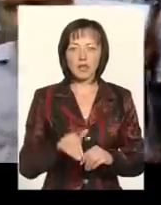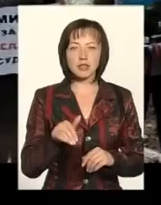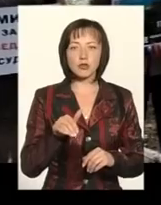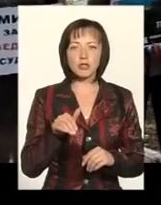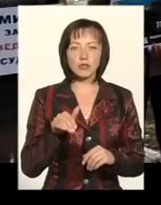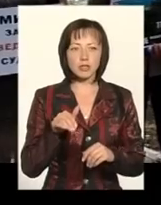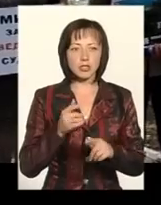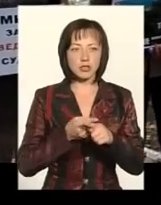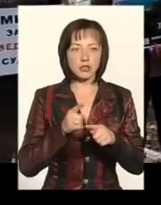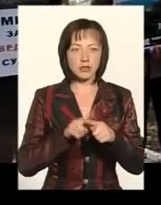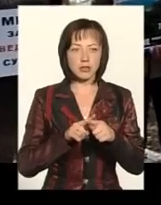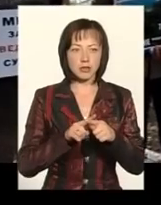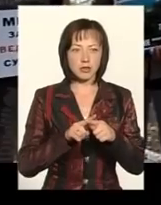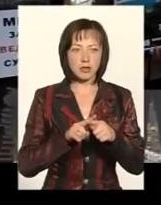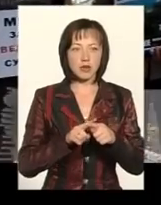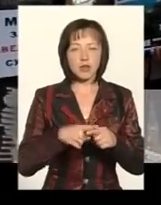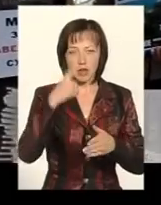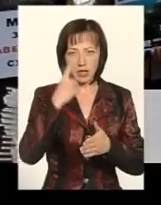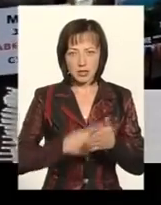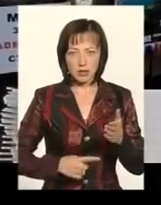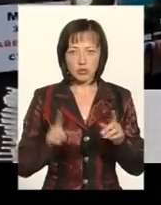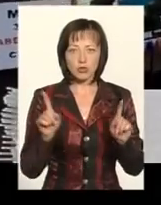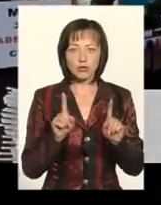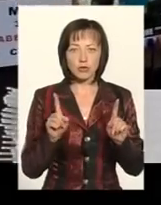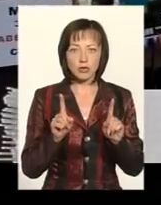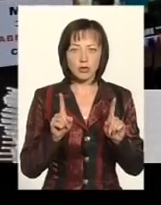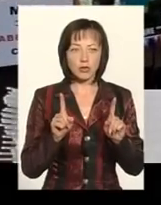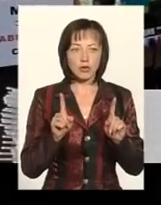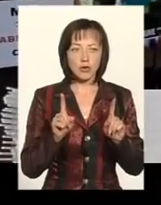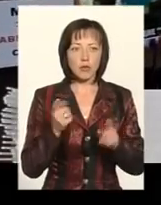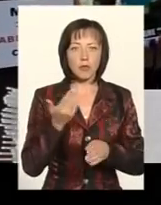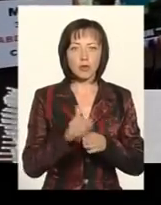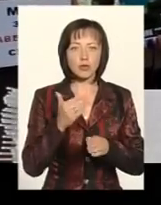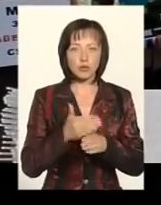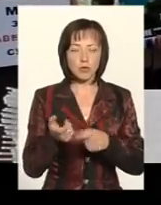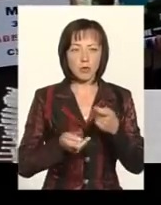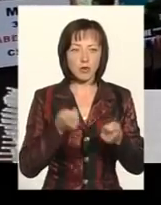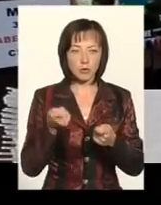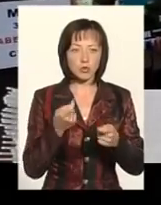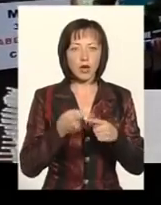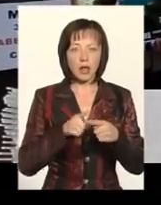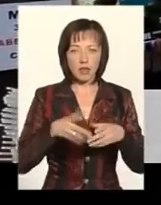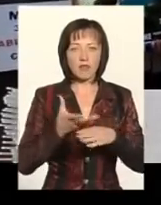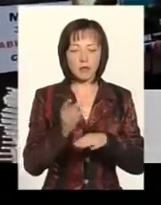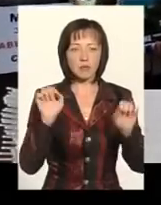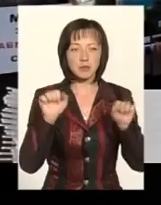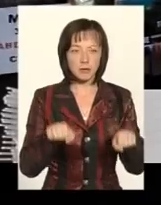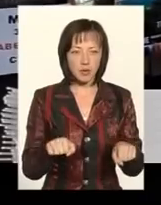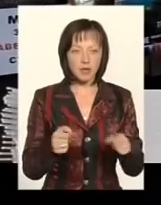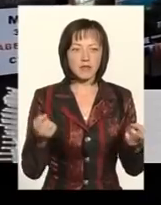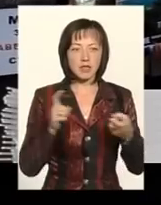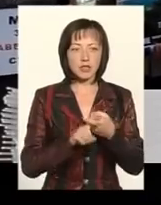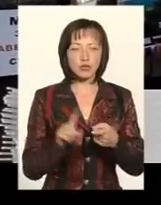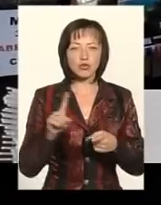придбання нового житла мы надеялись что по чуть-чуть и понемножку этот кредит будет выплачен в связи с тем что курс